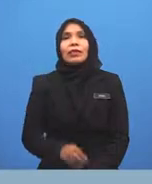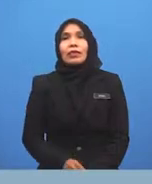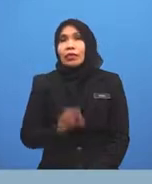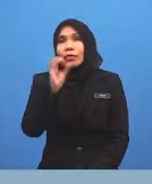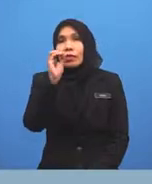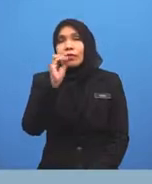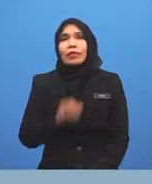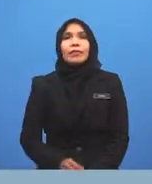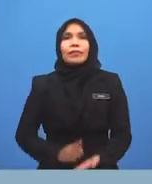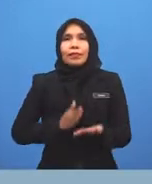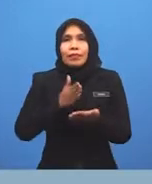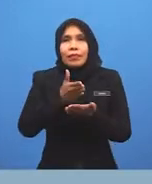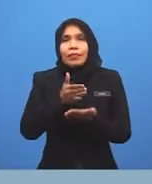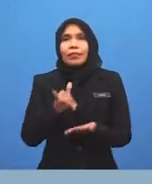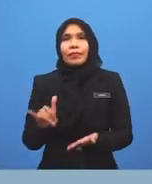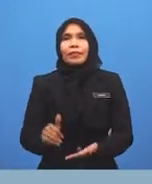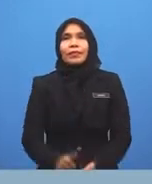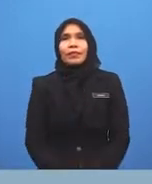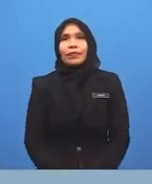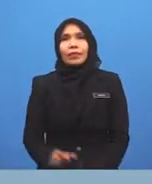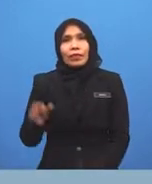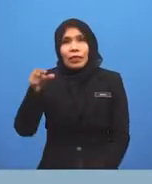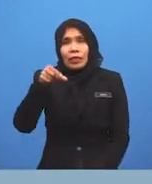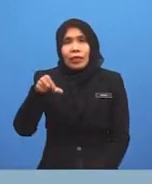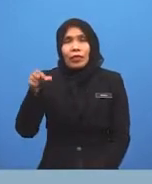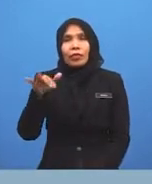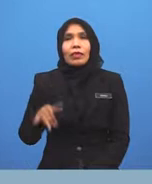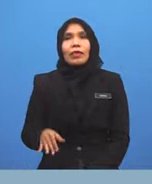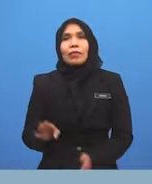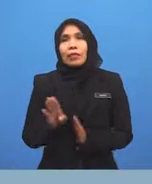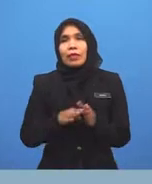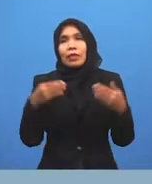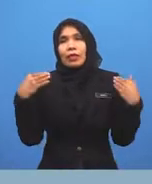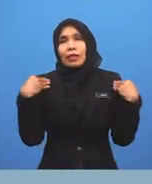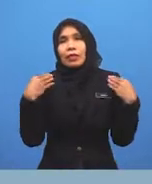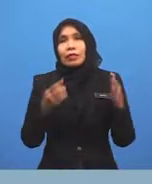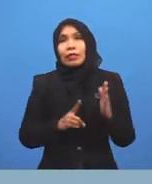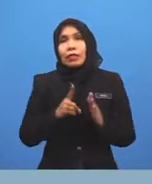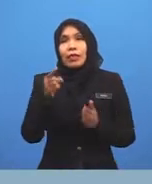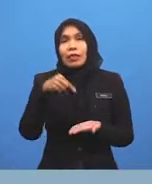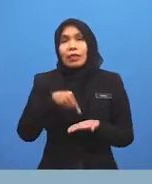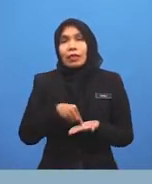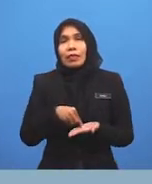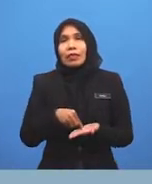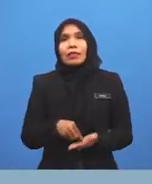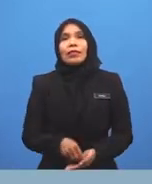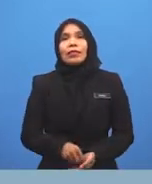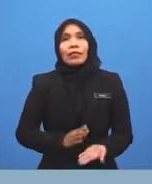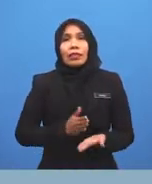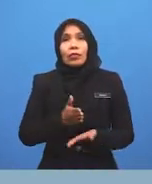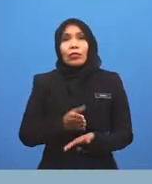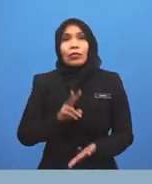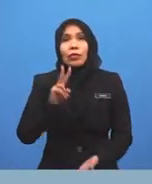Seterusnya, apabila gegelung yang berada pada kedudukan menegak ini terus berpusing,